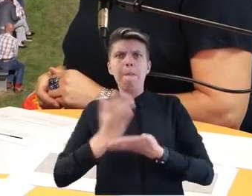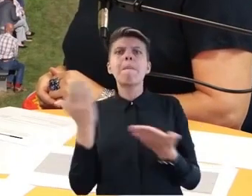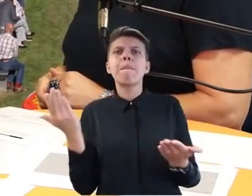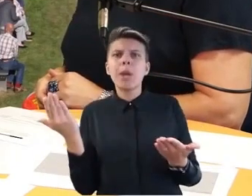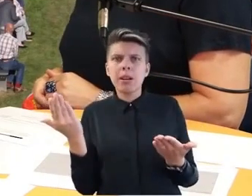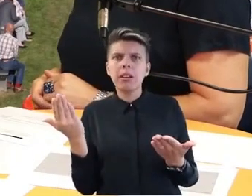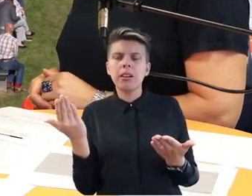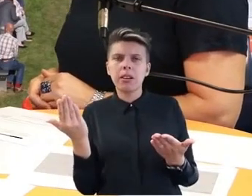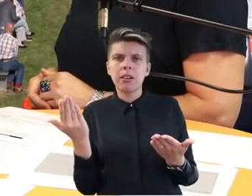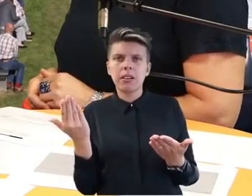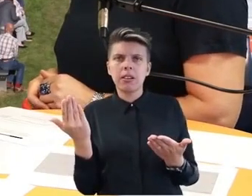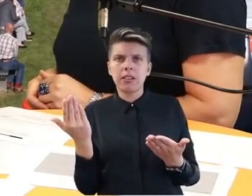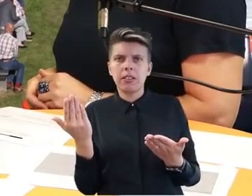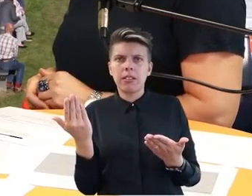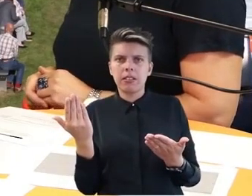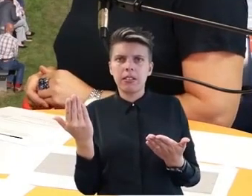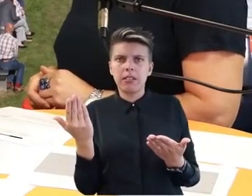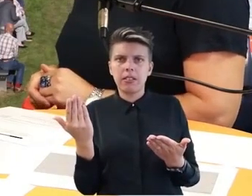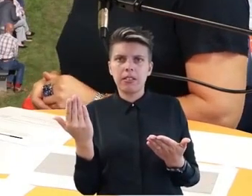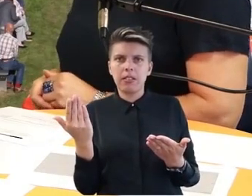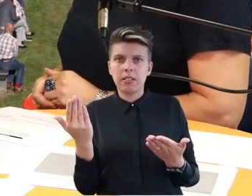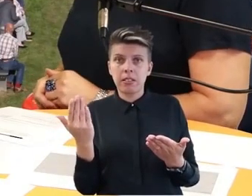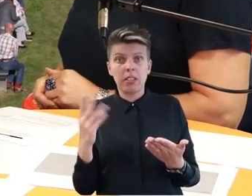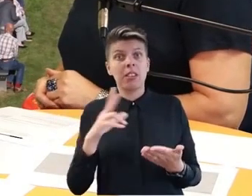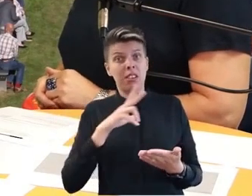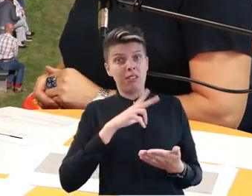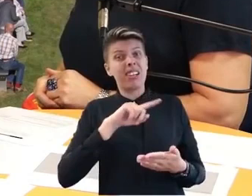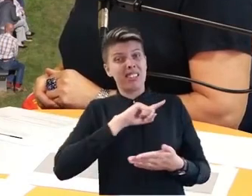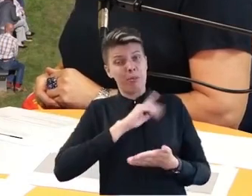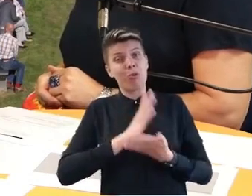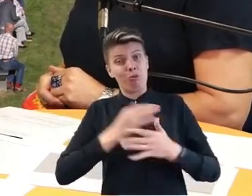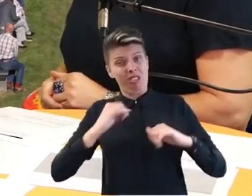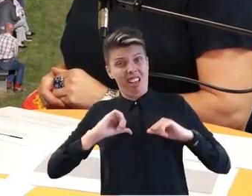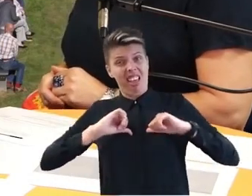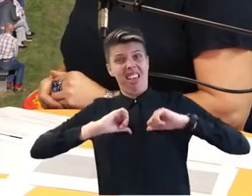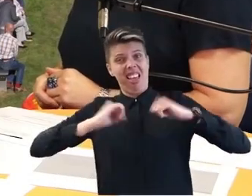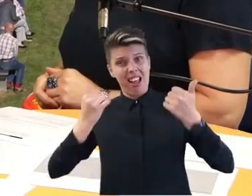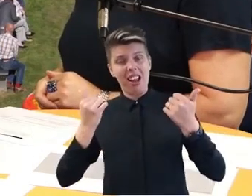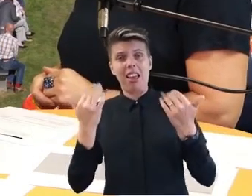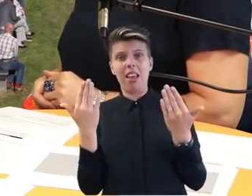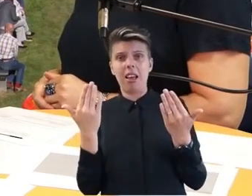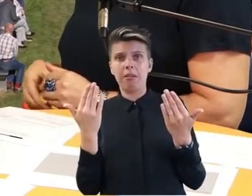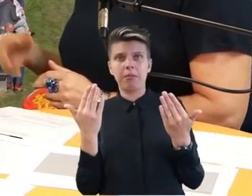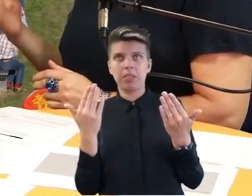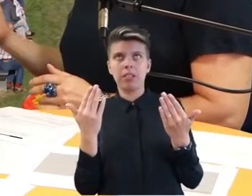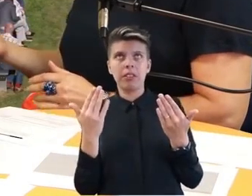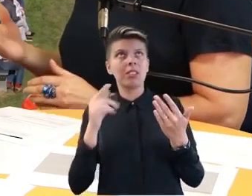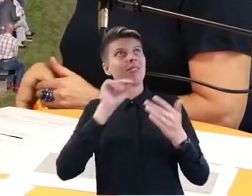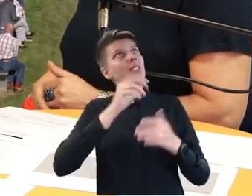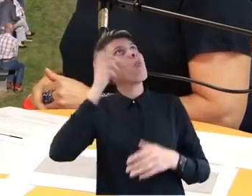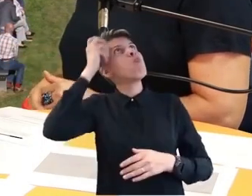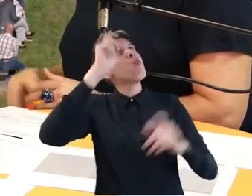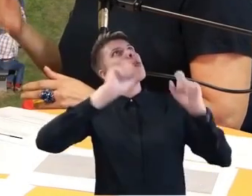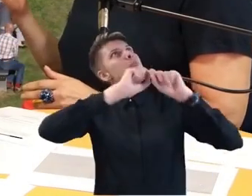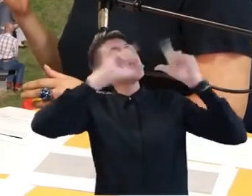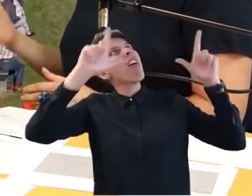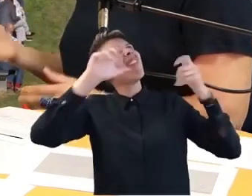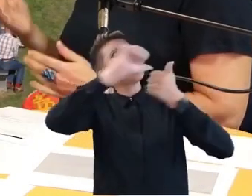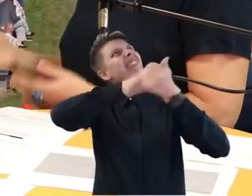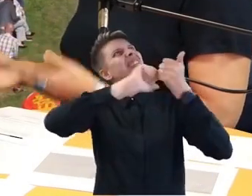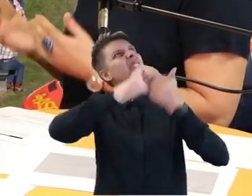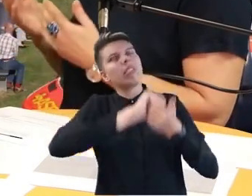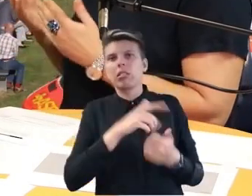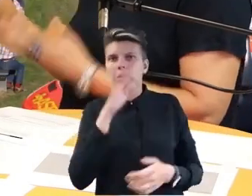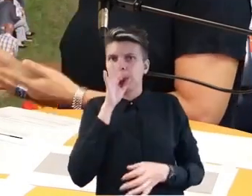veranstaltungen begegnet die scheinen auch ein bisschen unausrottbar zu sein aber da kann man dann tatsächlich immer nur mit